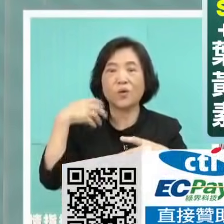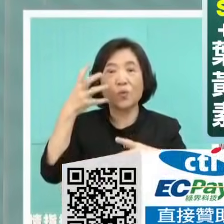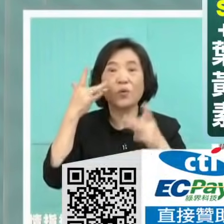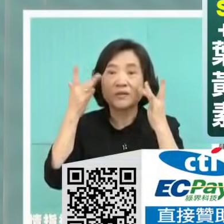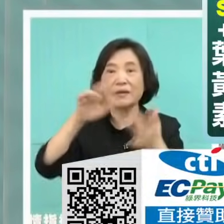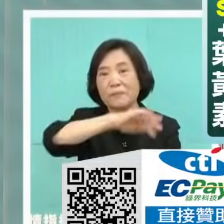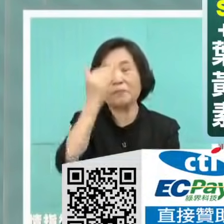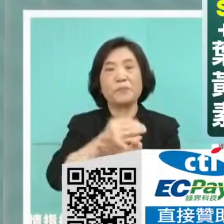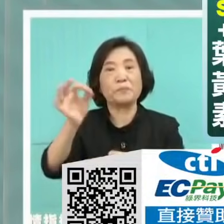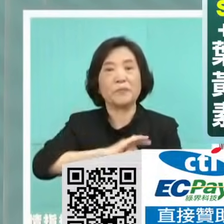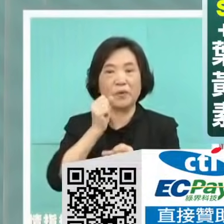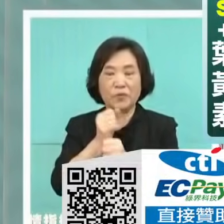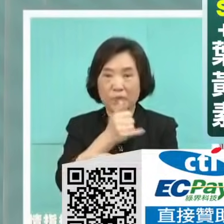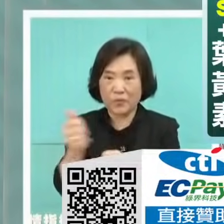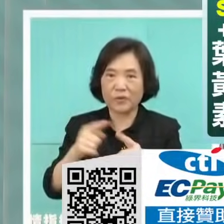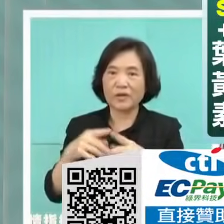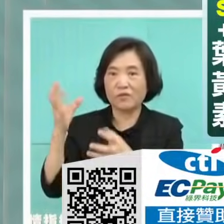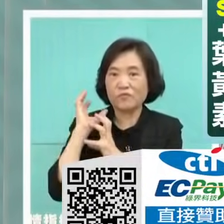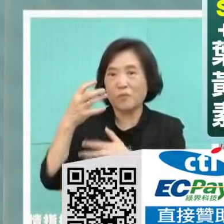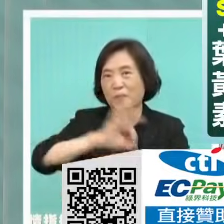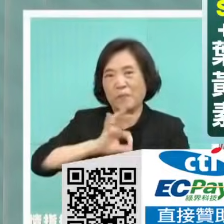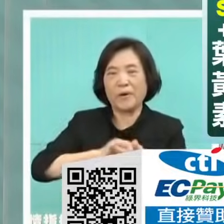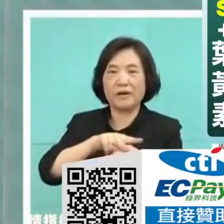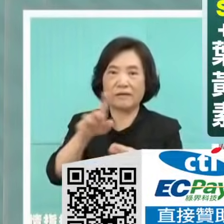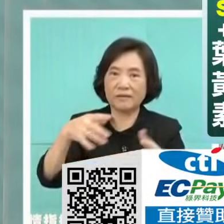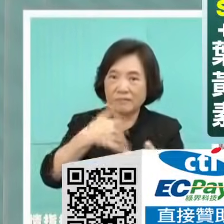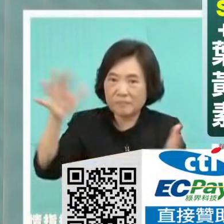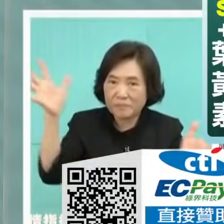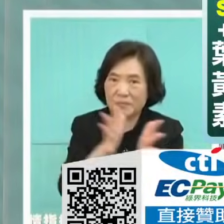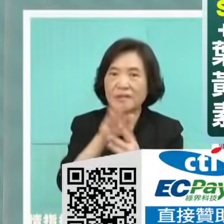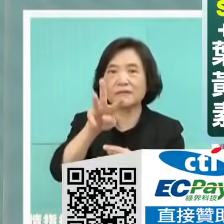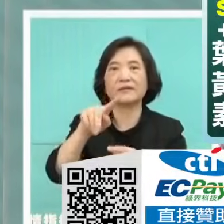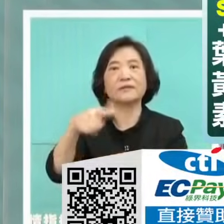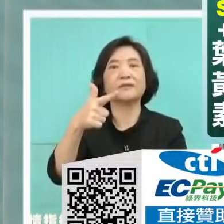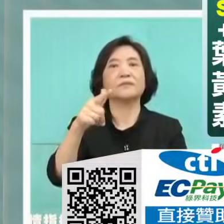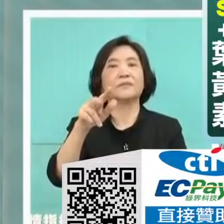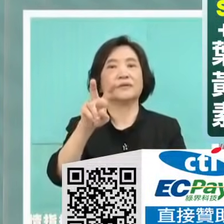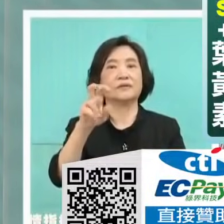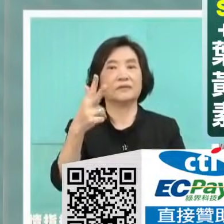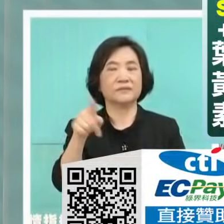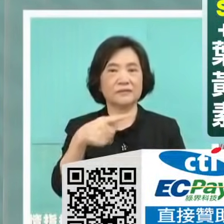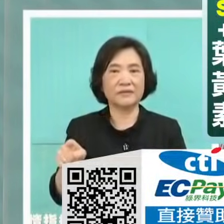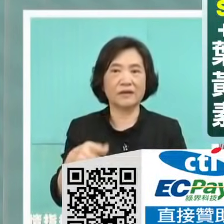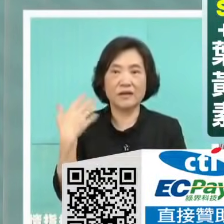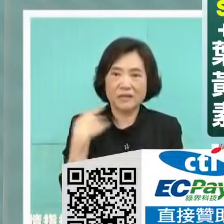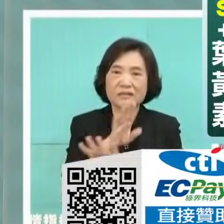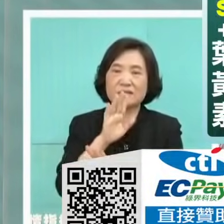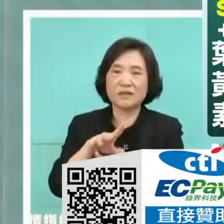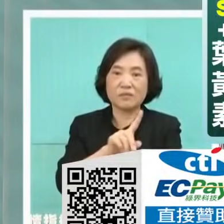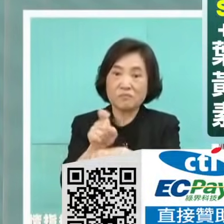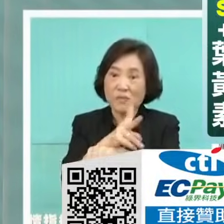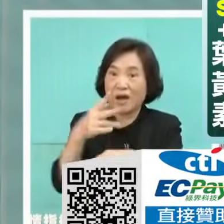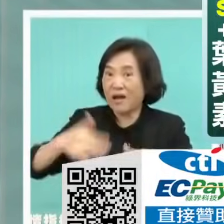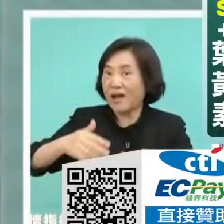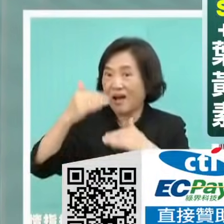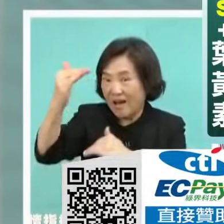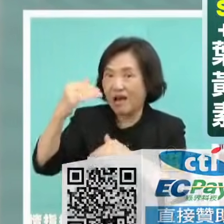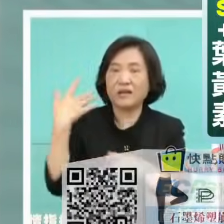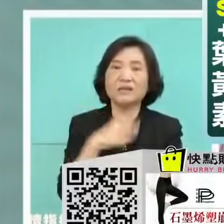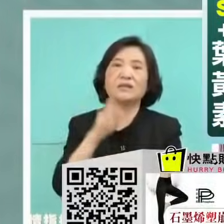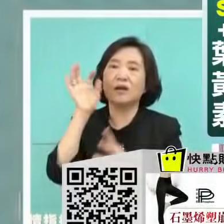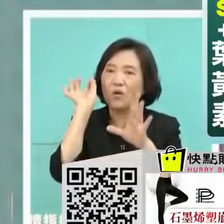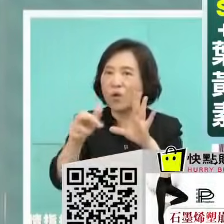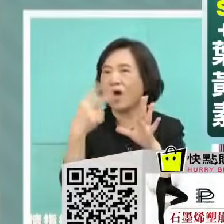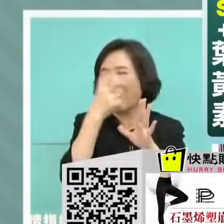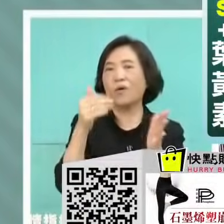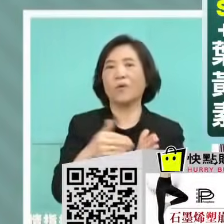市场，工作人员和承销人摊商总计有3627人，已经在不到12小时之内就完成快